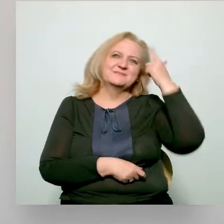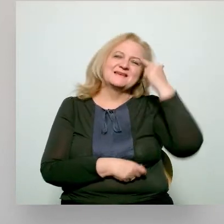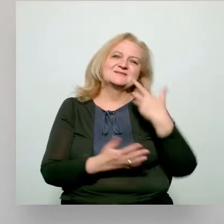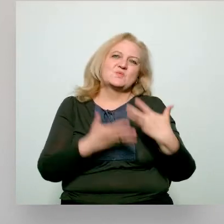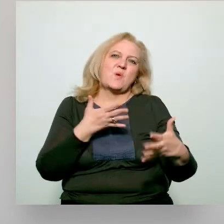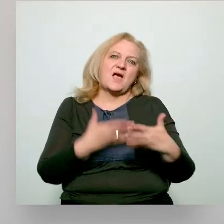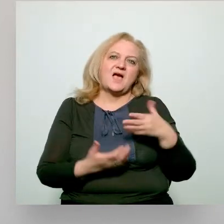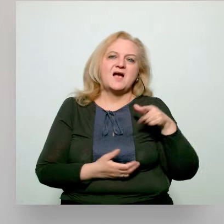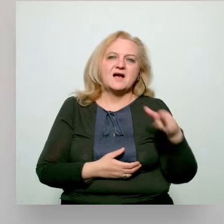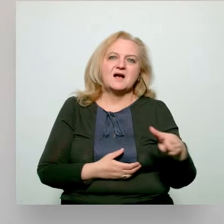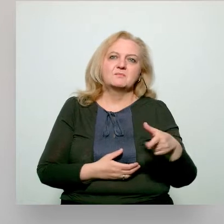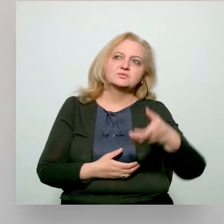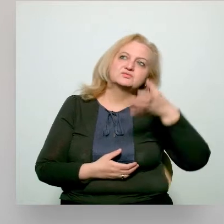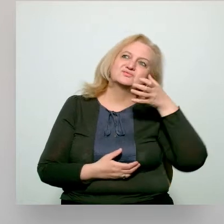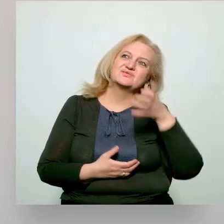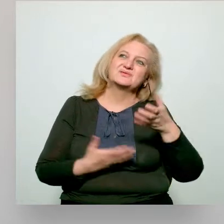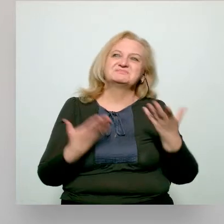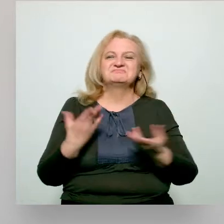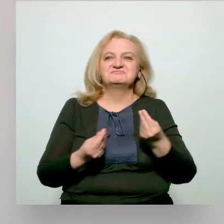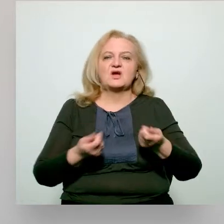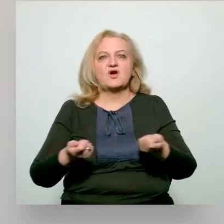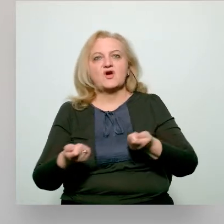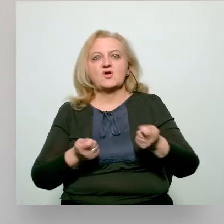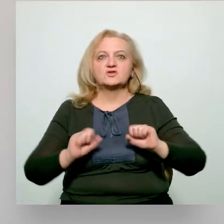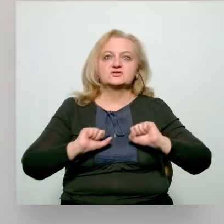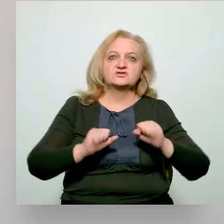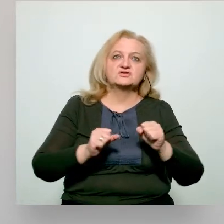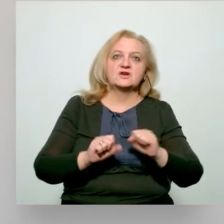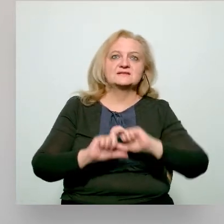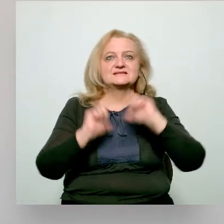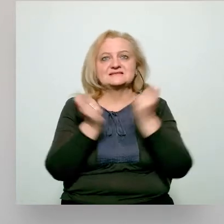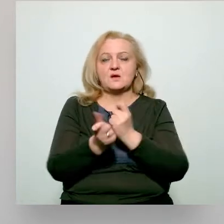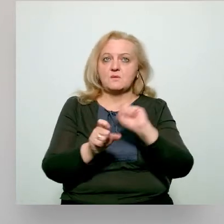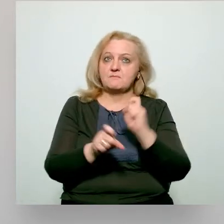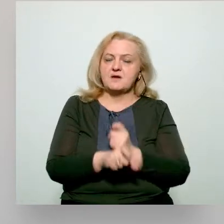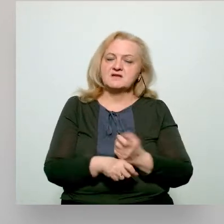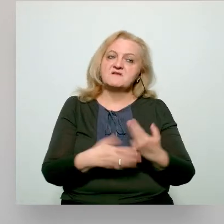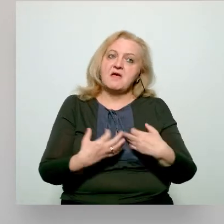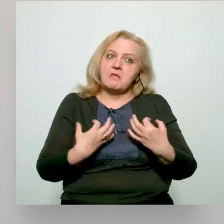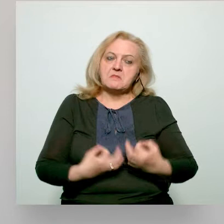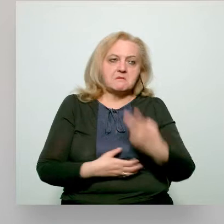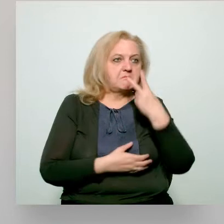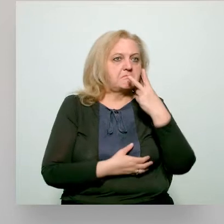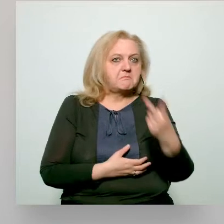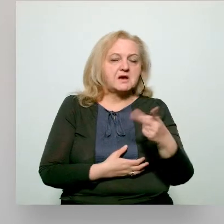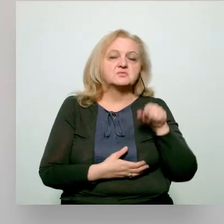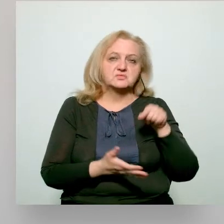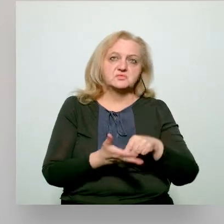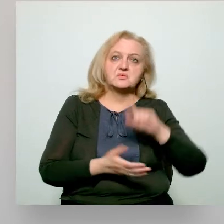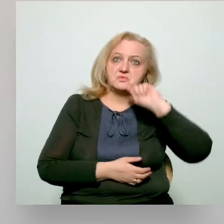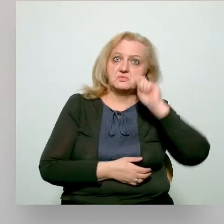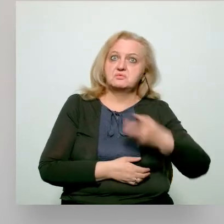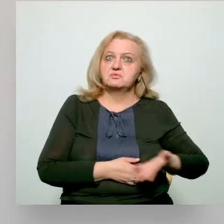sensie takiego zdolności do koordynacji działań w wymiarze całego kraju. To jednak widzimy, że to państwo okazało się